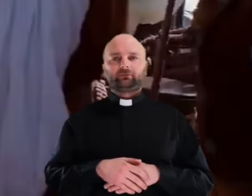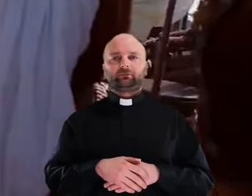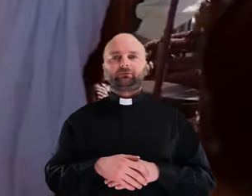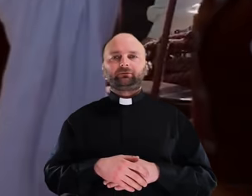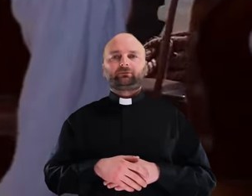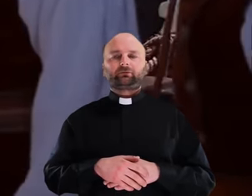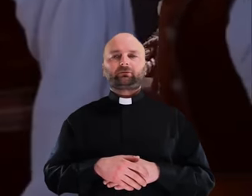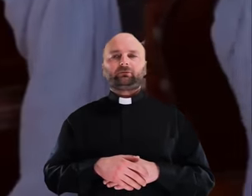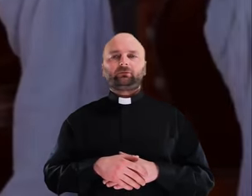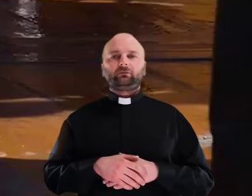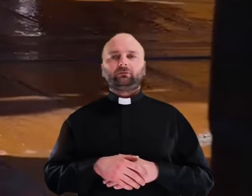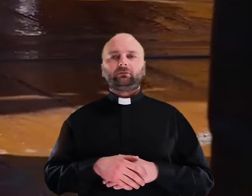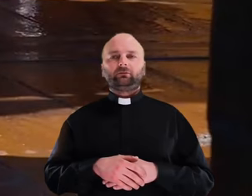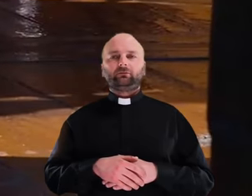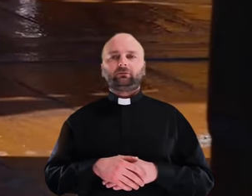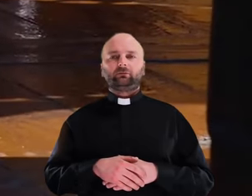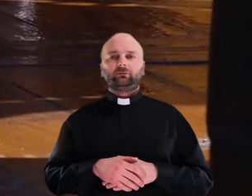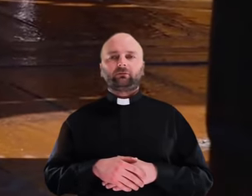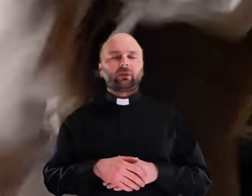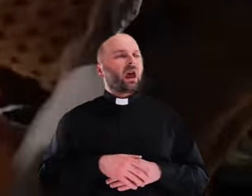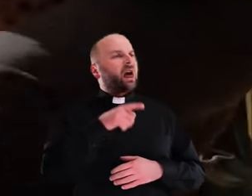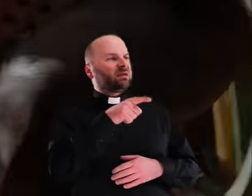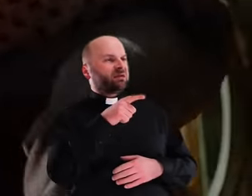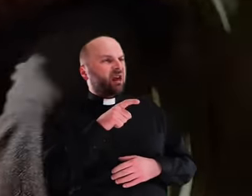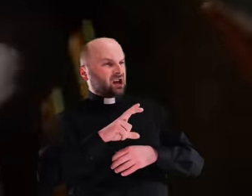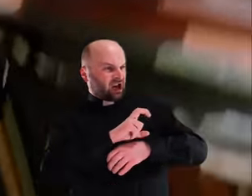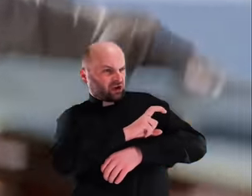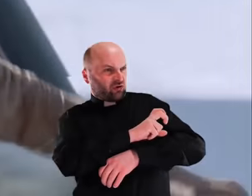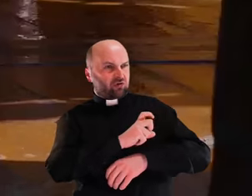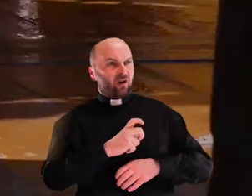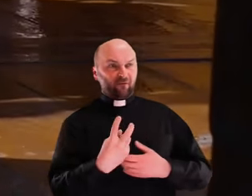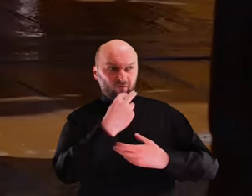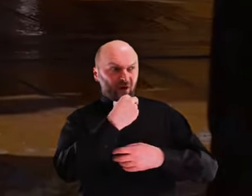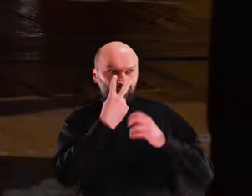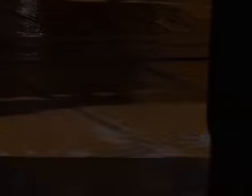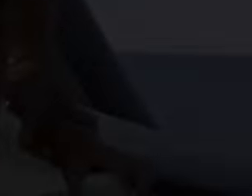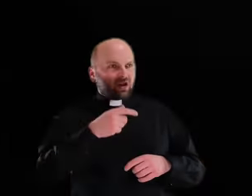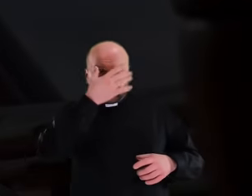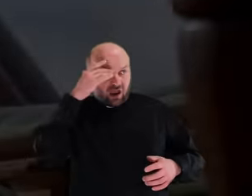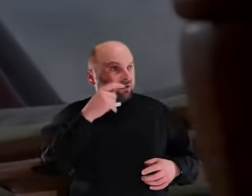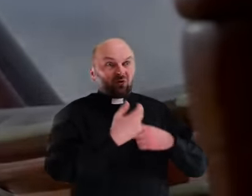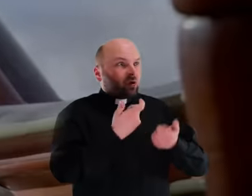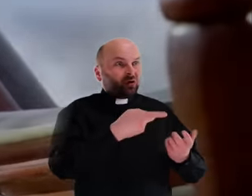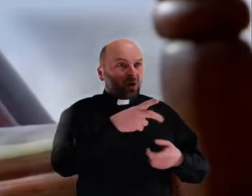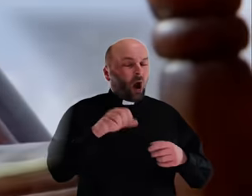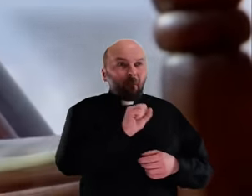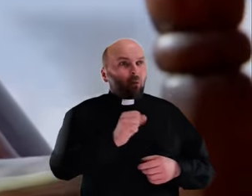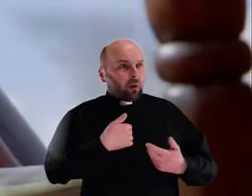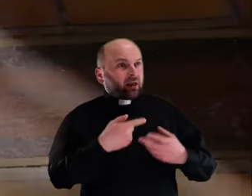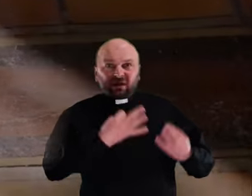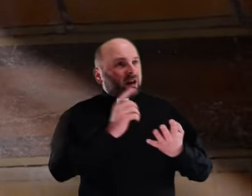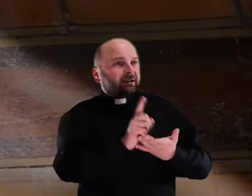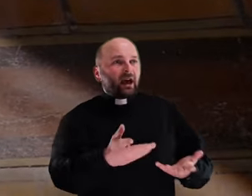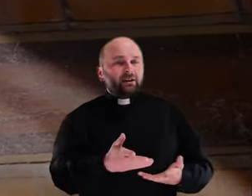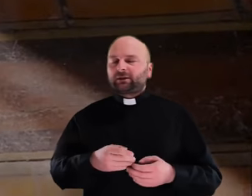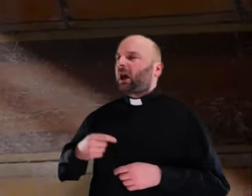gryzoń rzucił mi się z pazurami do oczu! Z podobnego. Usiłowałem jedynie otrzeć ci twarz. Proszę mnie obudzić, to teraz,